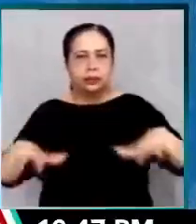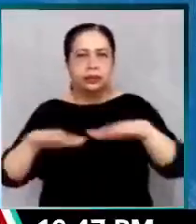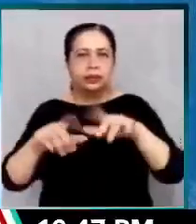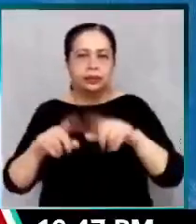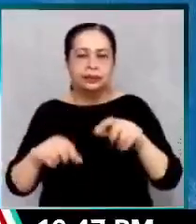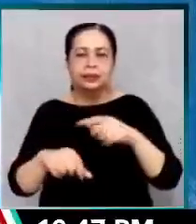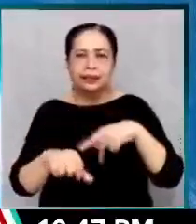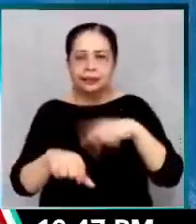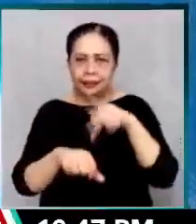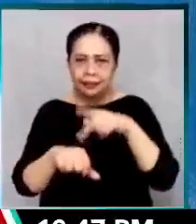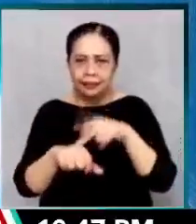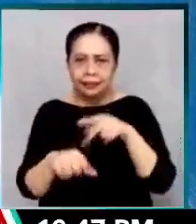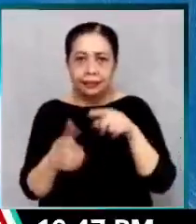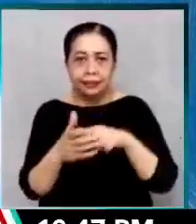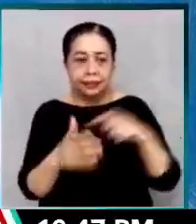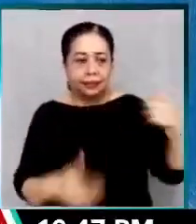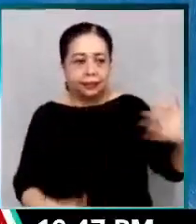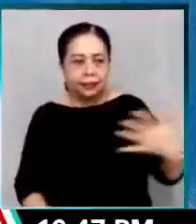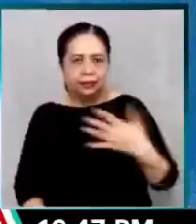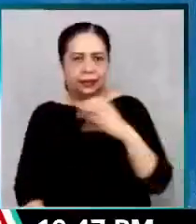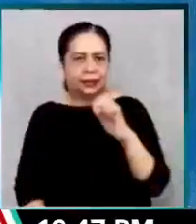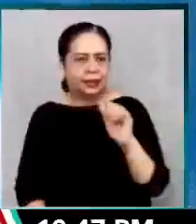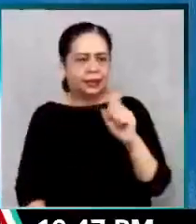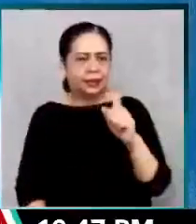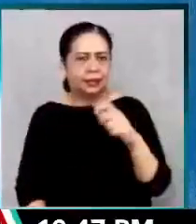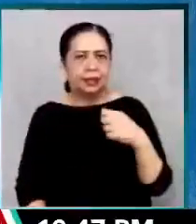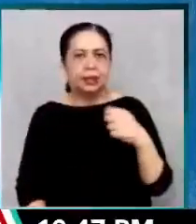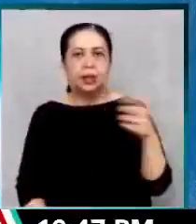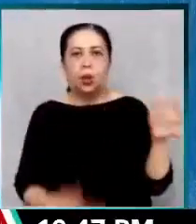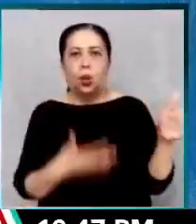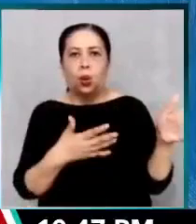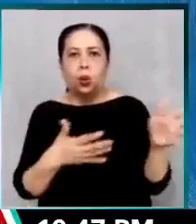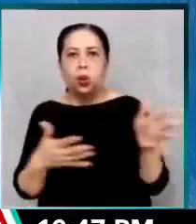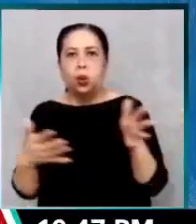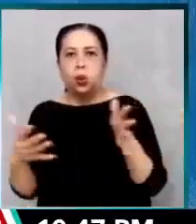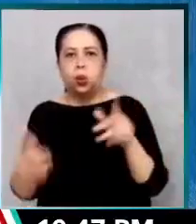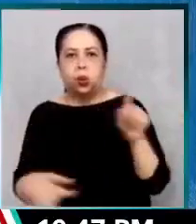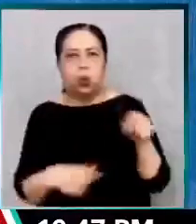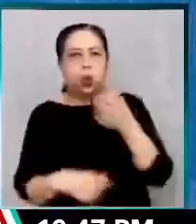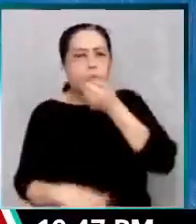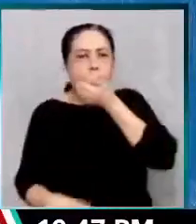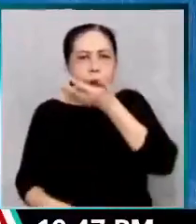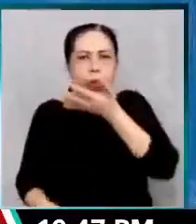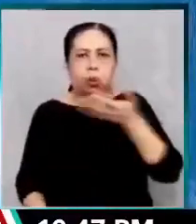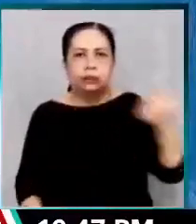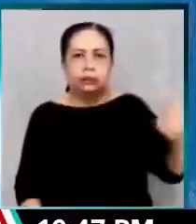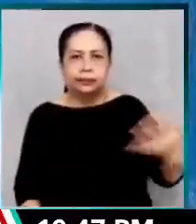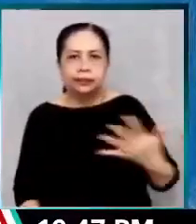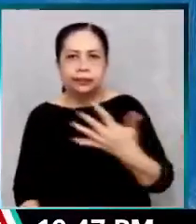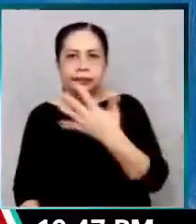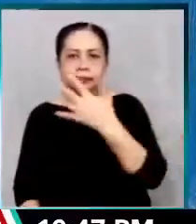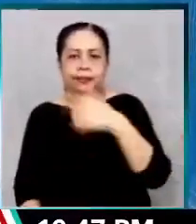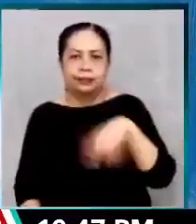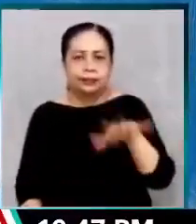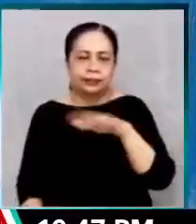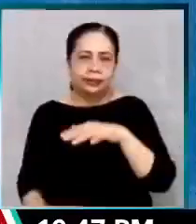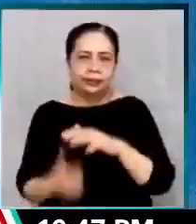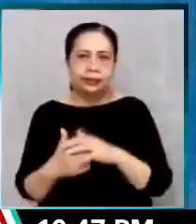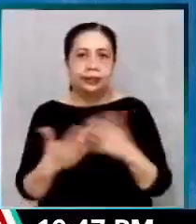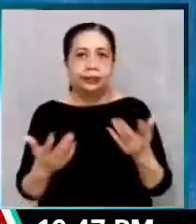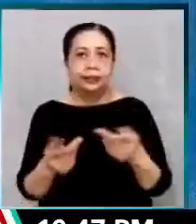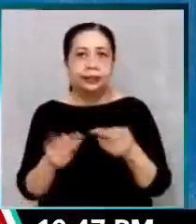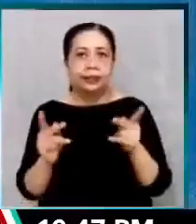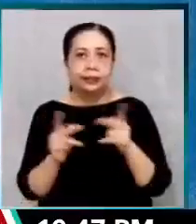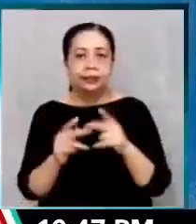ito pong easterlies, ito yung hangin na magdudulot ng mainit at maalinsangang panahon dito po yan sa ating bansa, lalong-lalo na